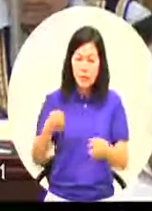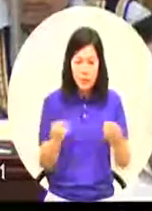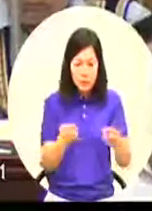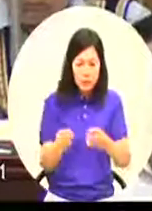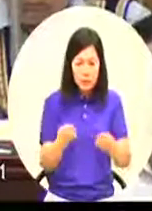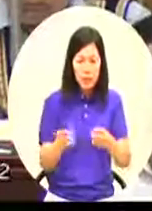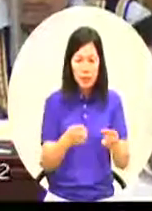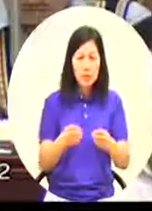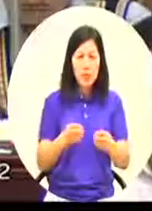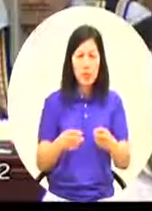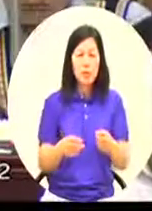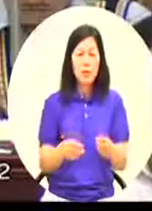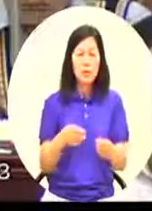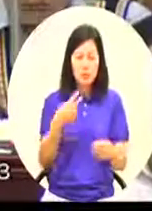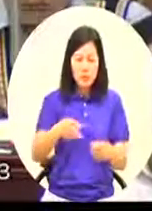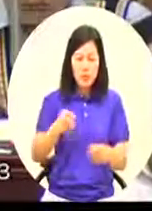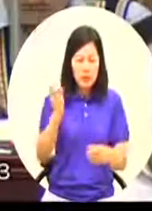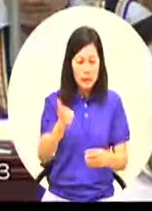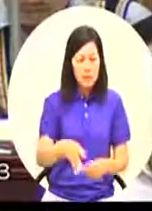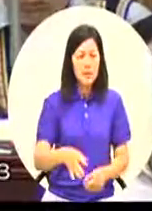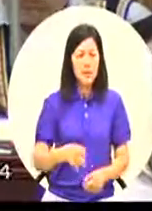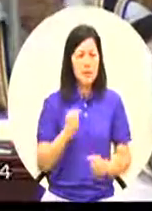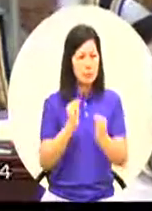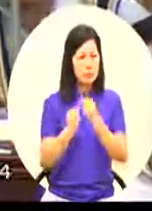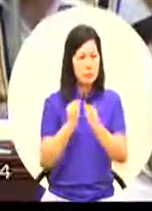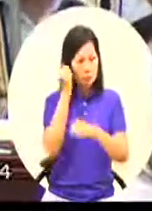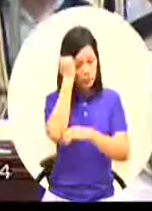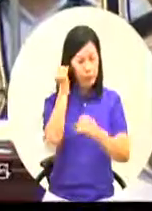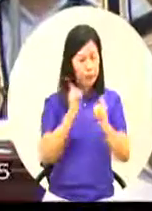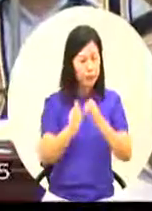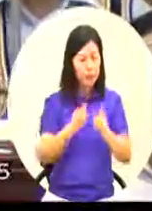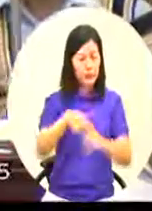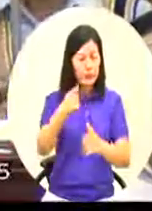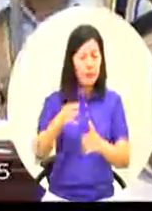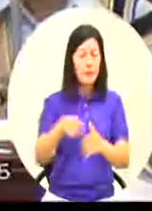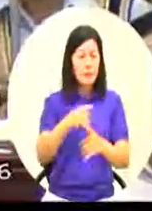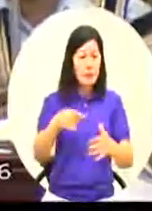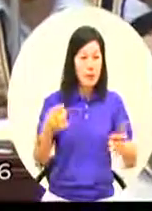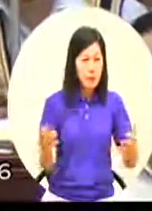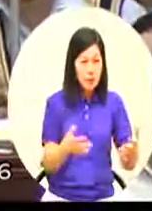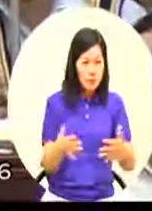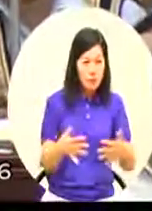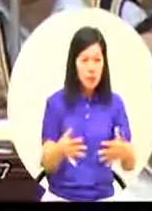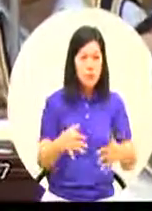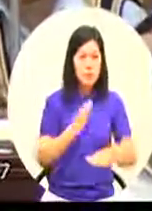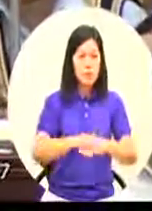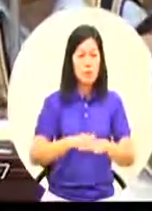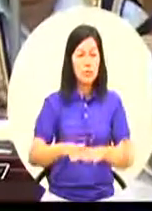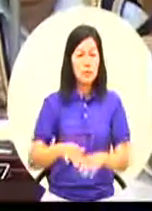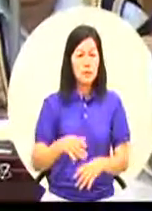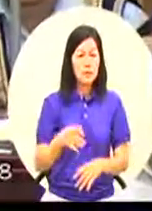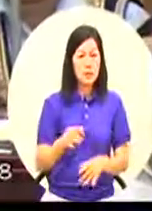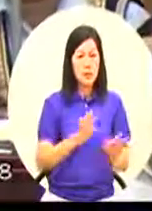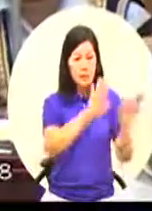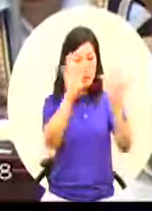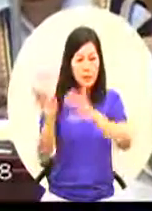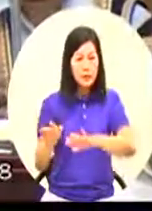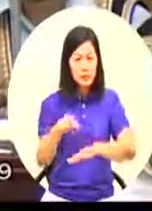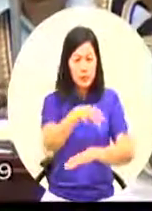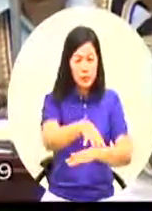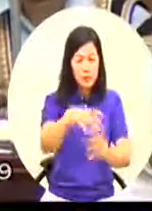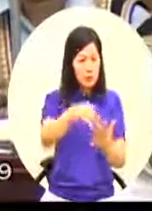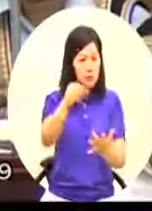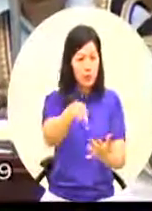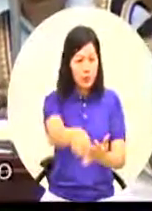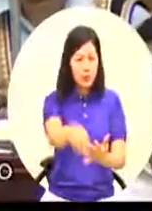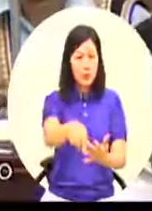通。那其实民众还是有一些疑虑，我们还会持续跟他做沟通。第二部分就是景观的部分，景观的部分我们所选的部分，